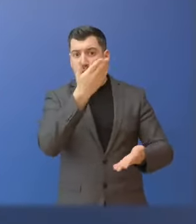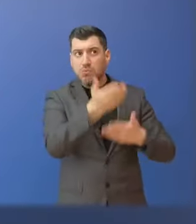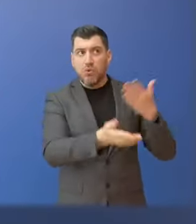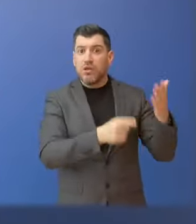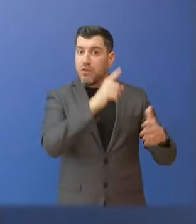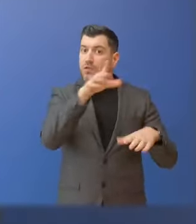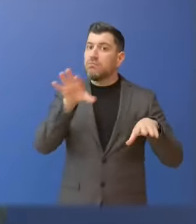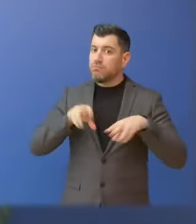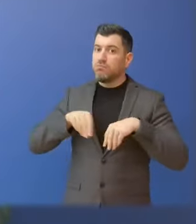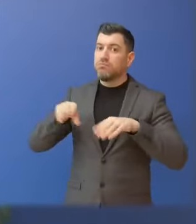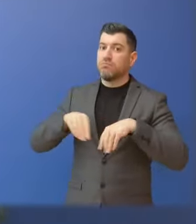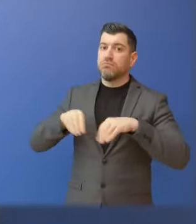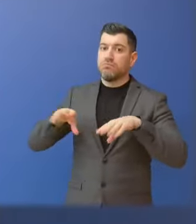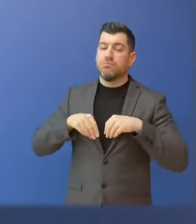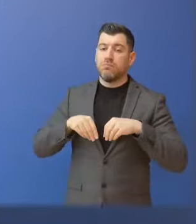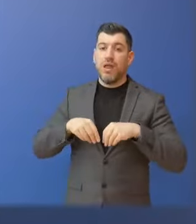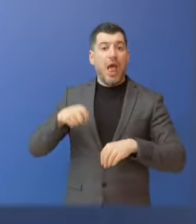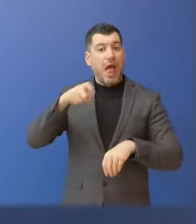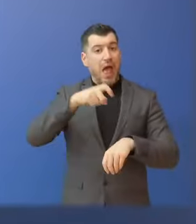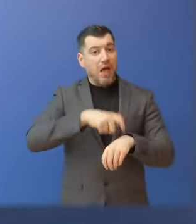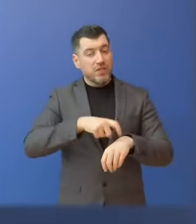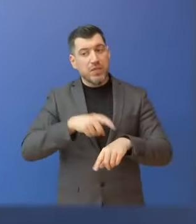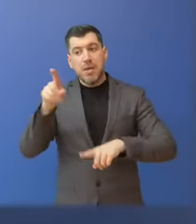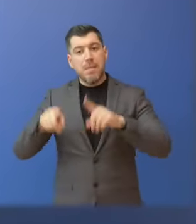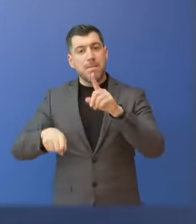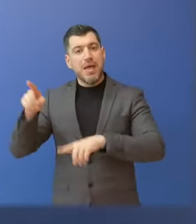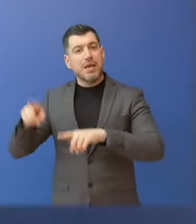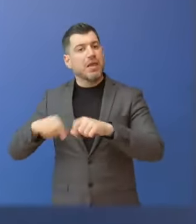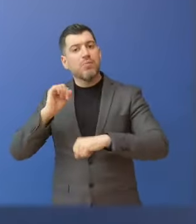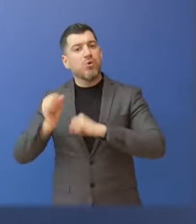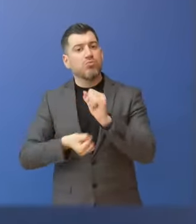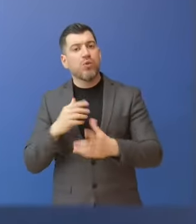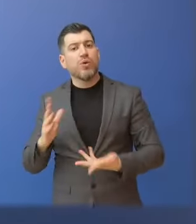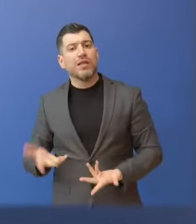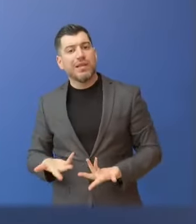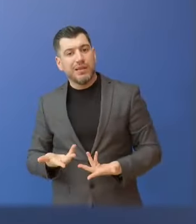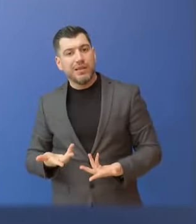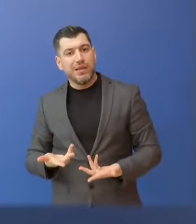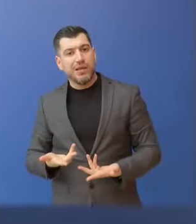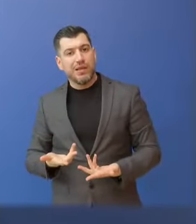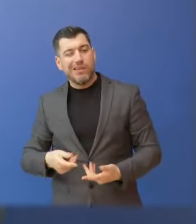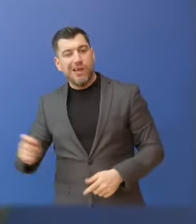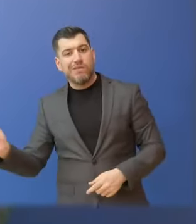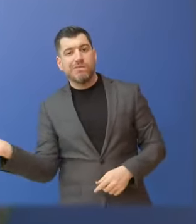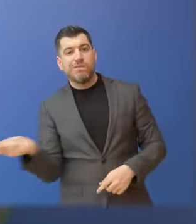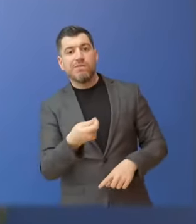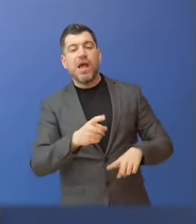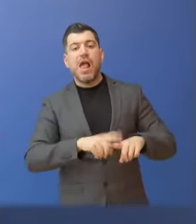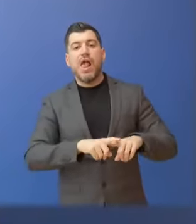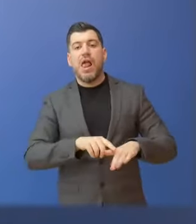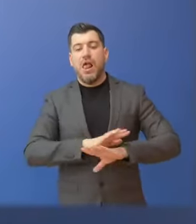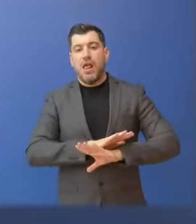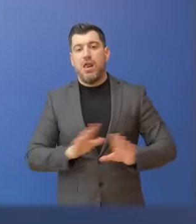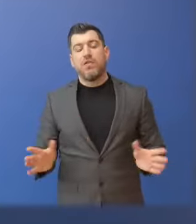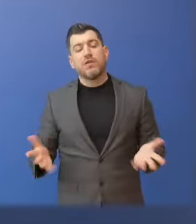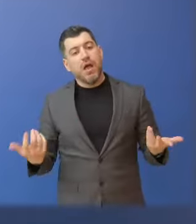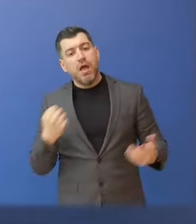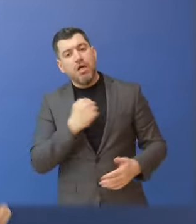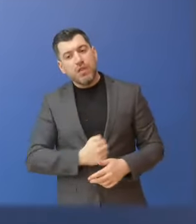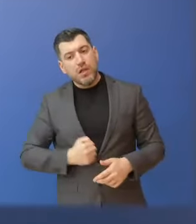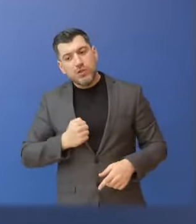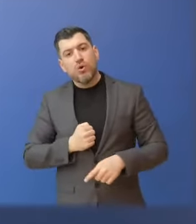αυτή τη στιγμή λοιπόν κάποιοι προσπαθούν να πλήξουν τη χώρα μας δυστυχώς με την συνδρομή κάποιων